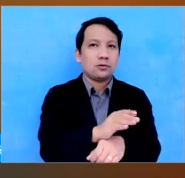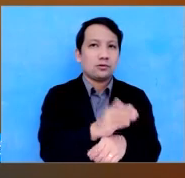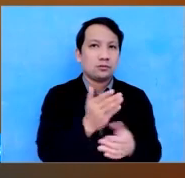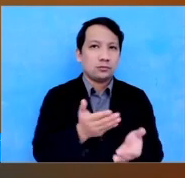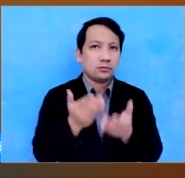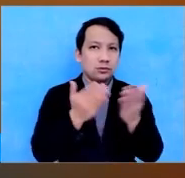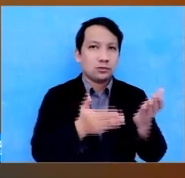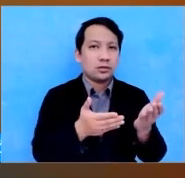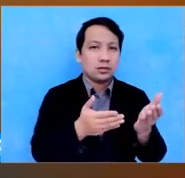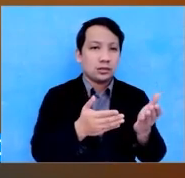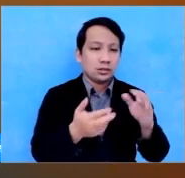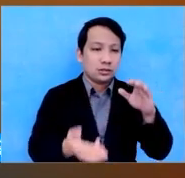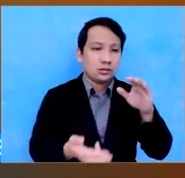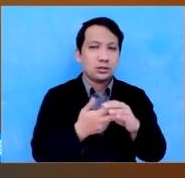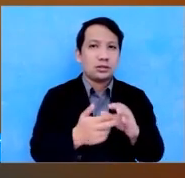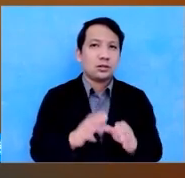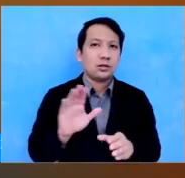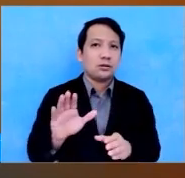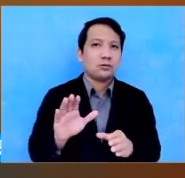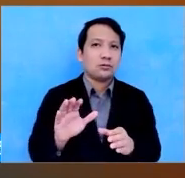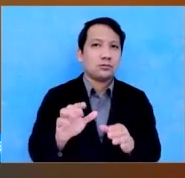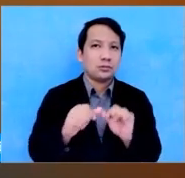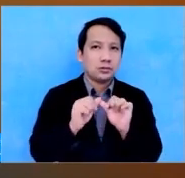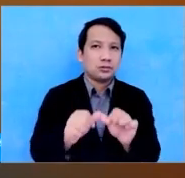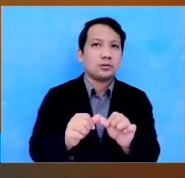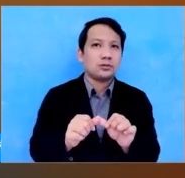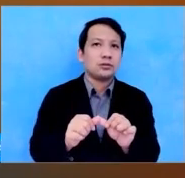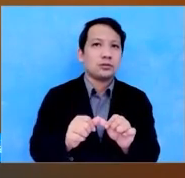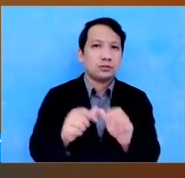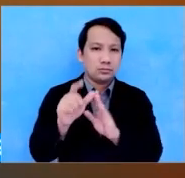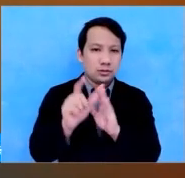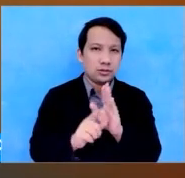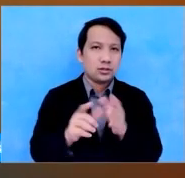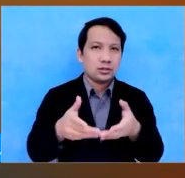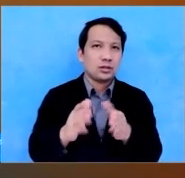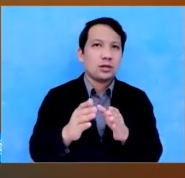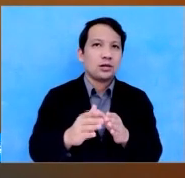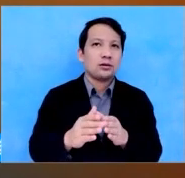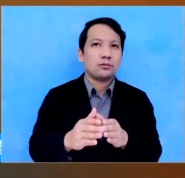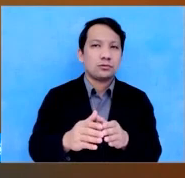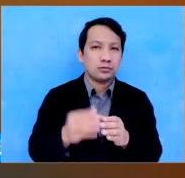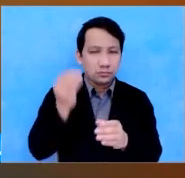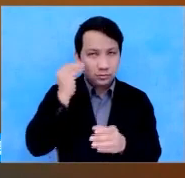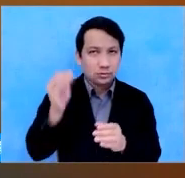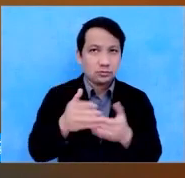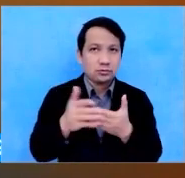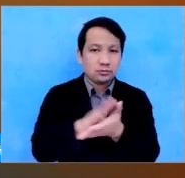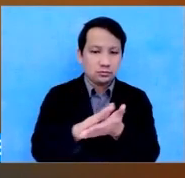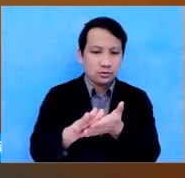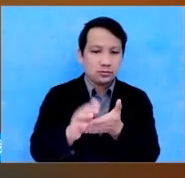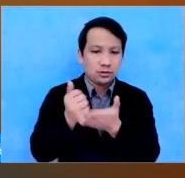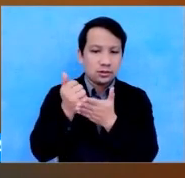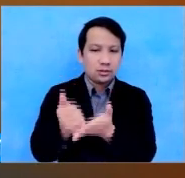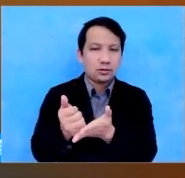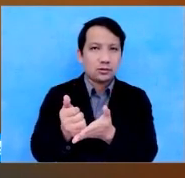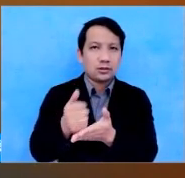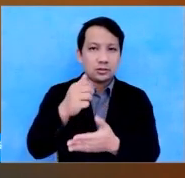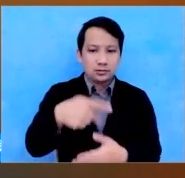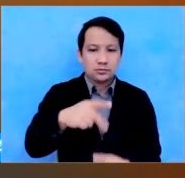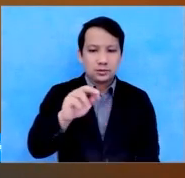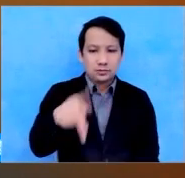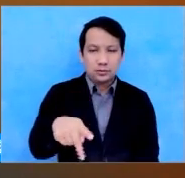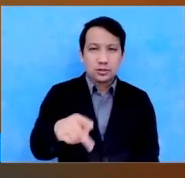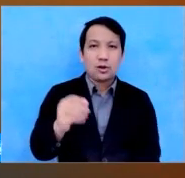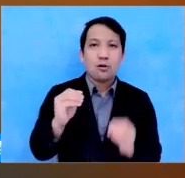ng courtesy resignation kaya maituturing itong legal. Makakatulong daw ito sa paglilinis ng hanay ng PNP.